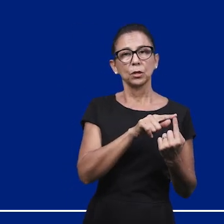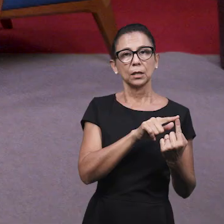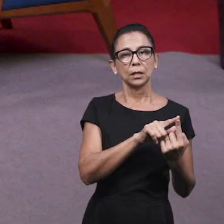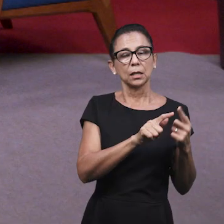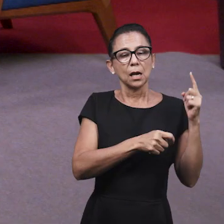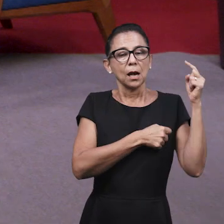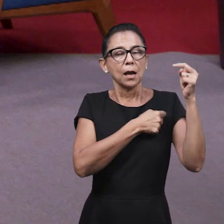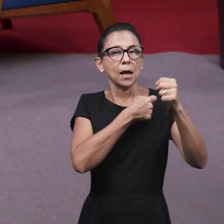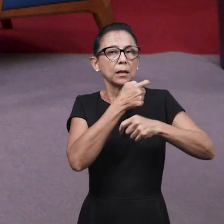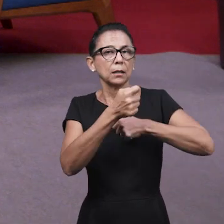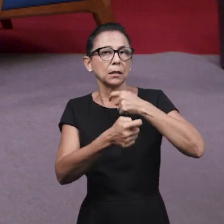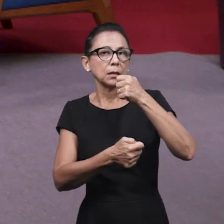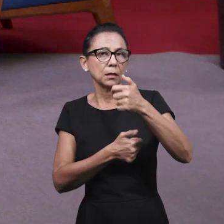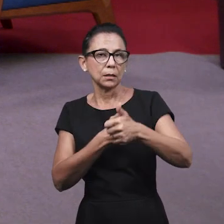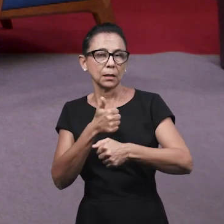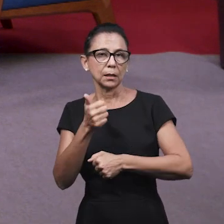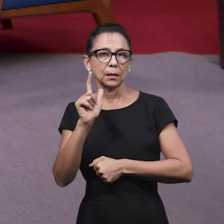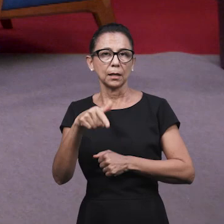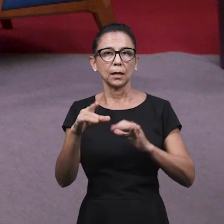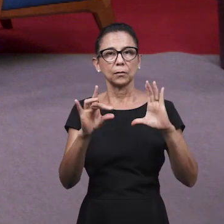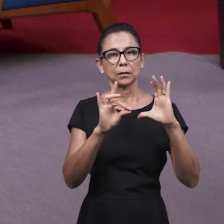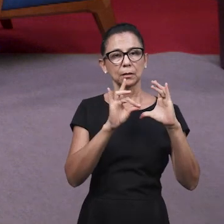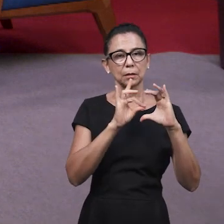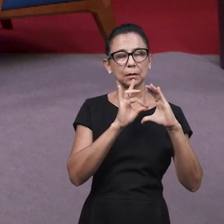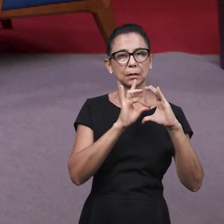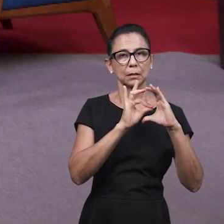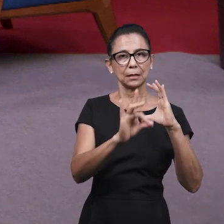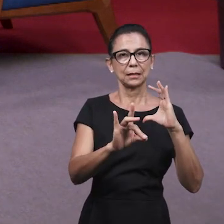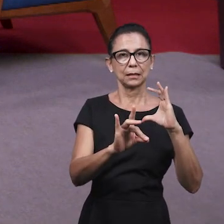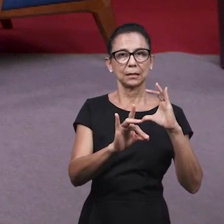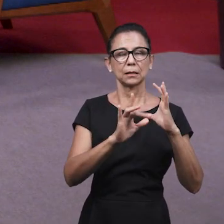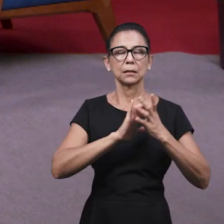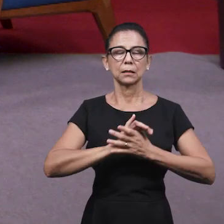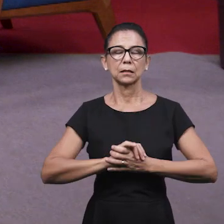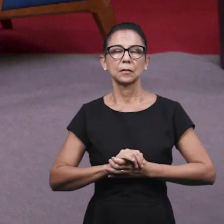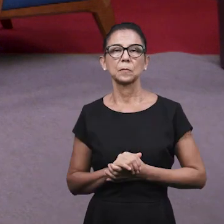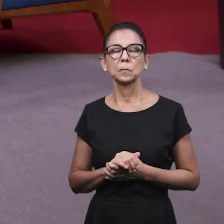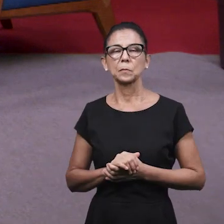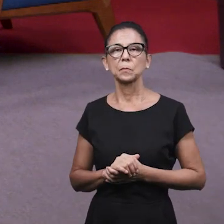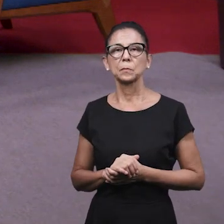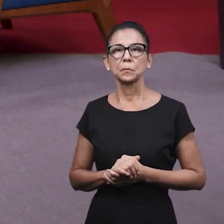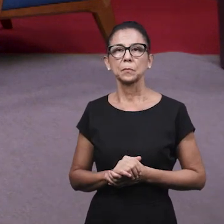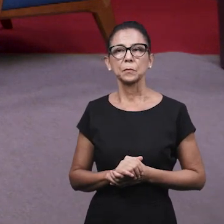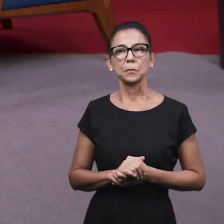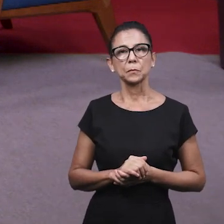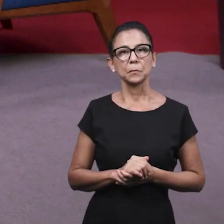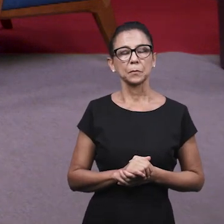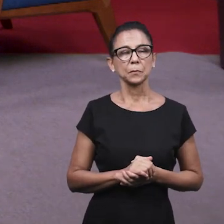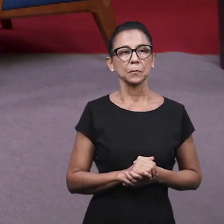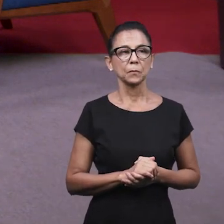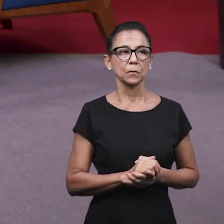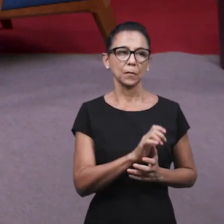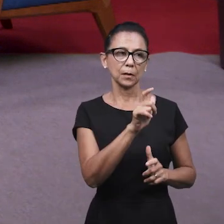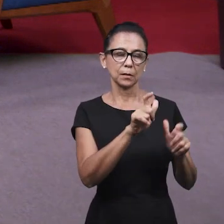c'est le trompeur et l'antichrist. Donc, regardez, parmi ce